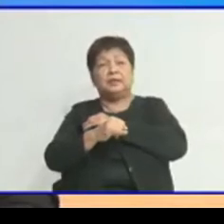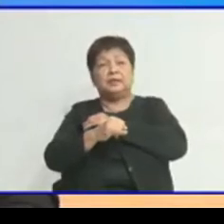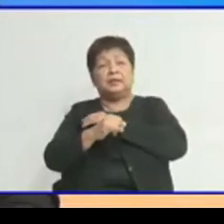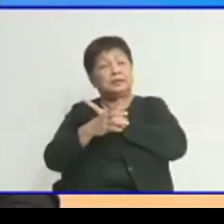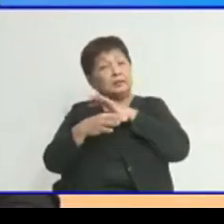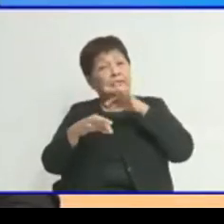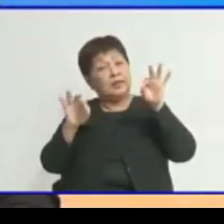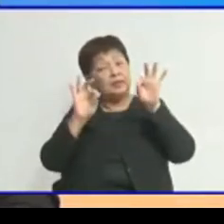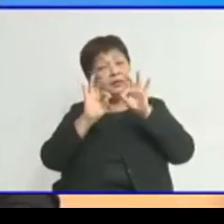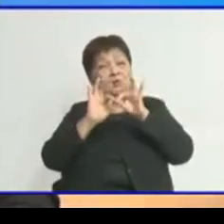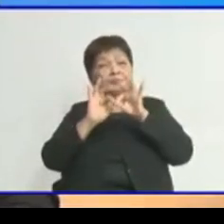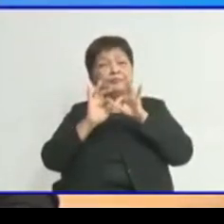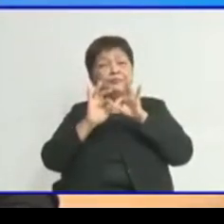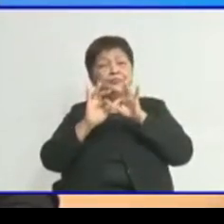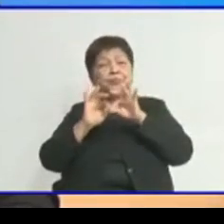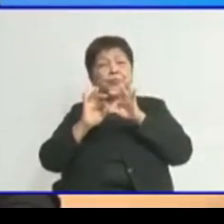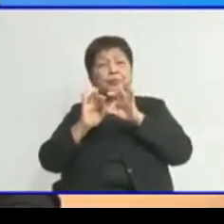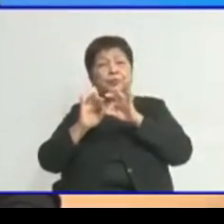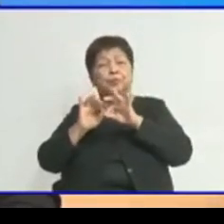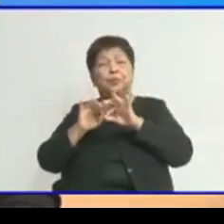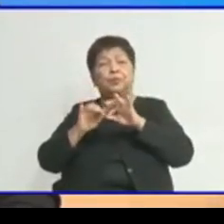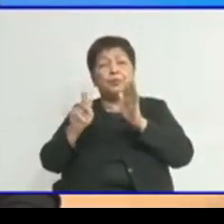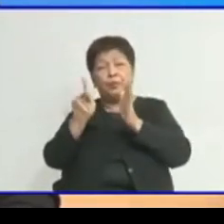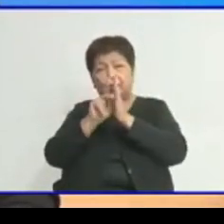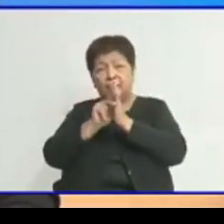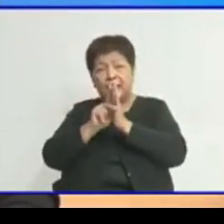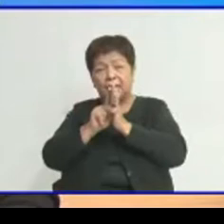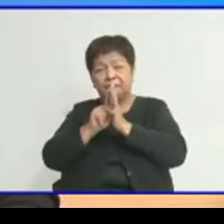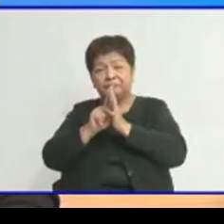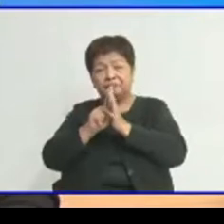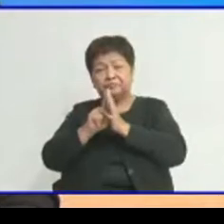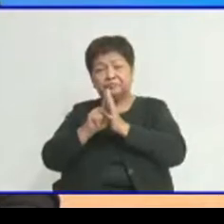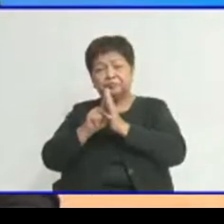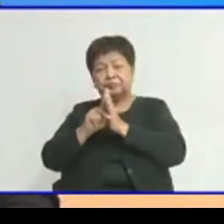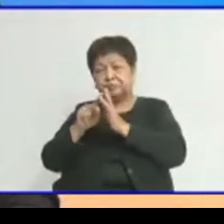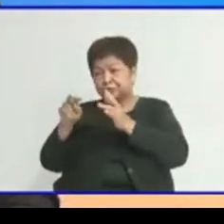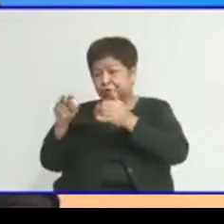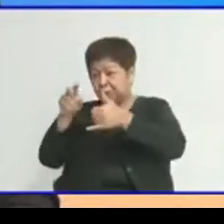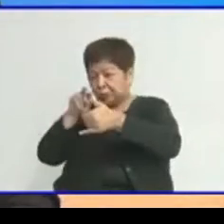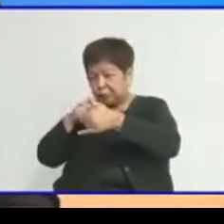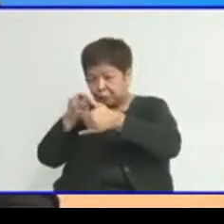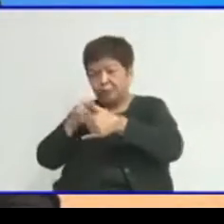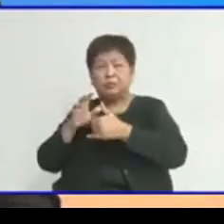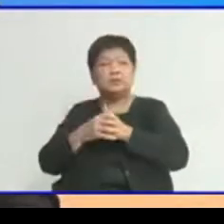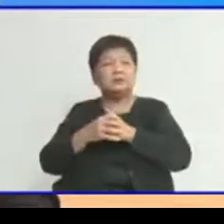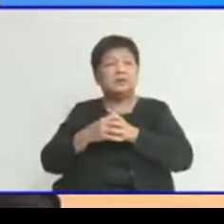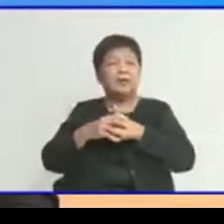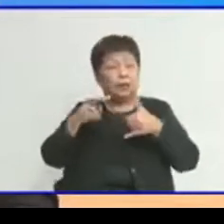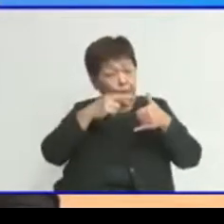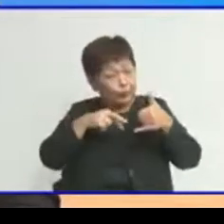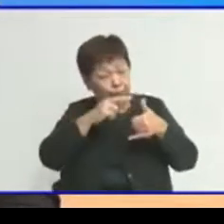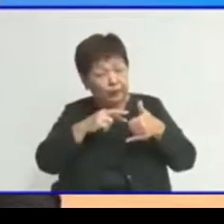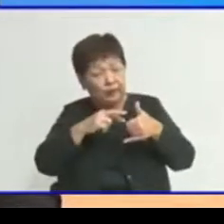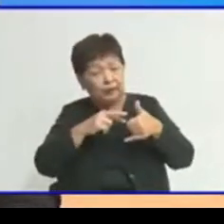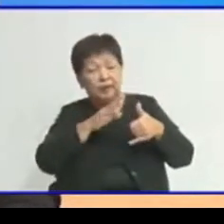ประเทศที่สามหรือเดินทางนอกประเทศเนี่ย andLeaving Thailand ตรวจสอบว่าการ เข้ามาอยู่ในประเทศ หรือชอบด้วยกฎ